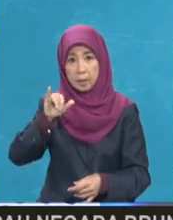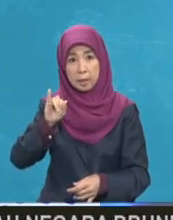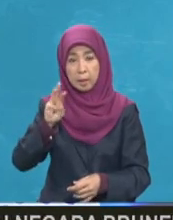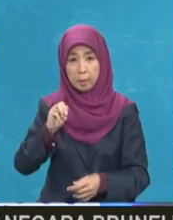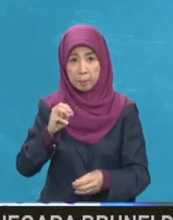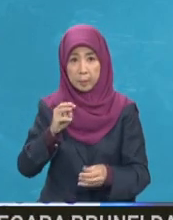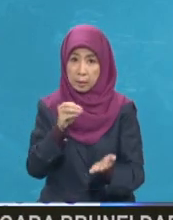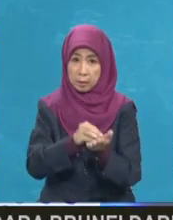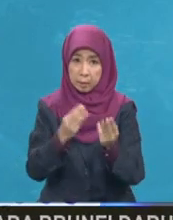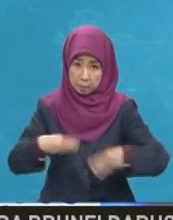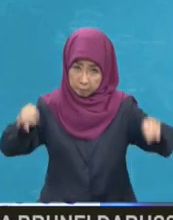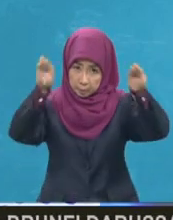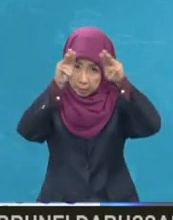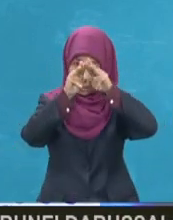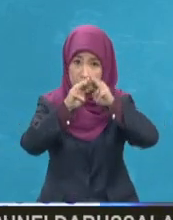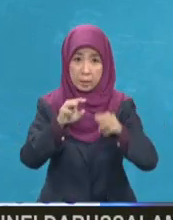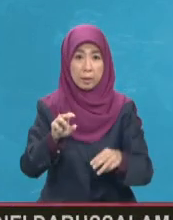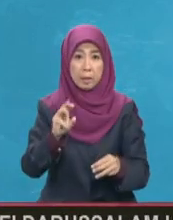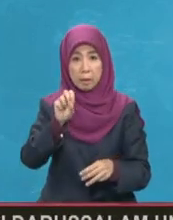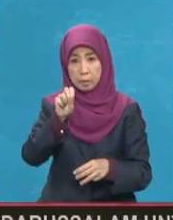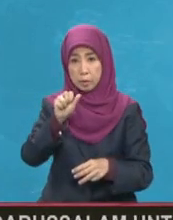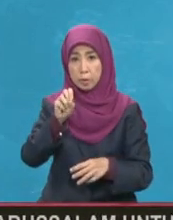as-saleh enak Jalan Perdana Menteri